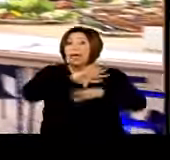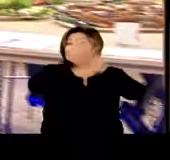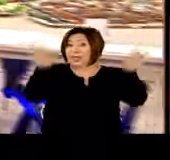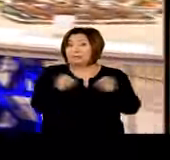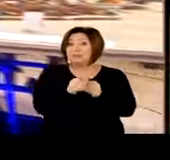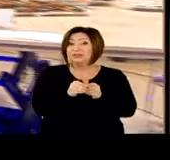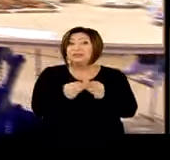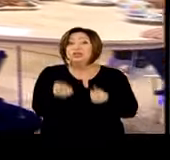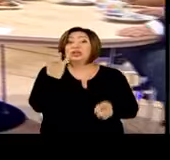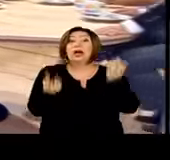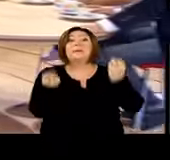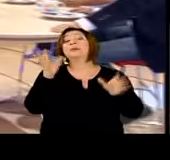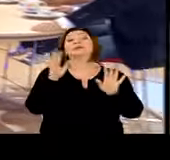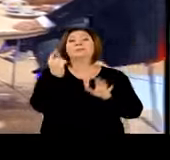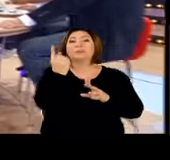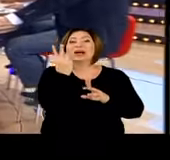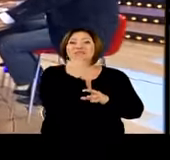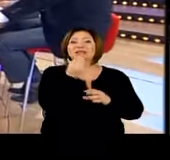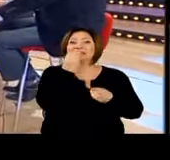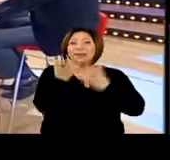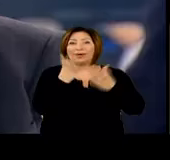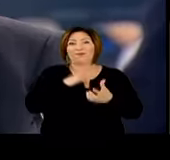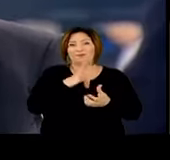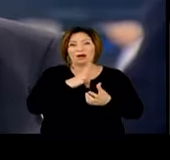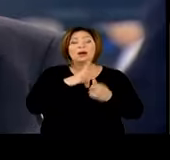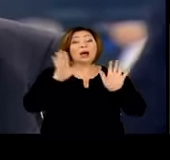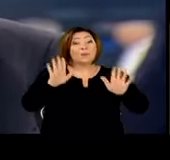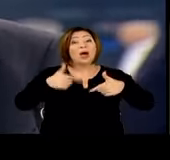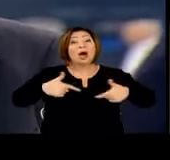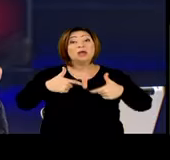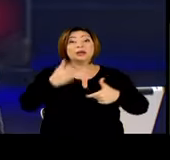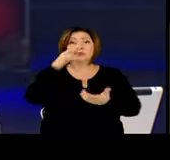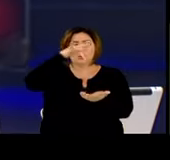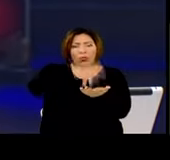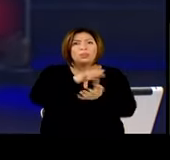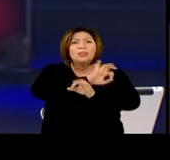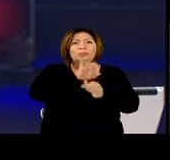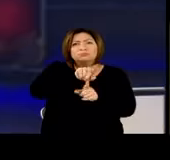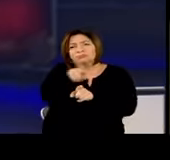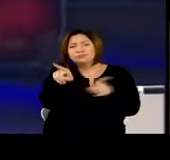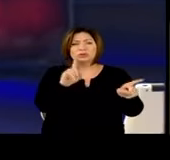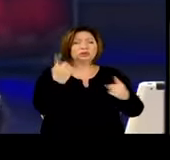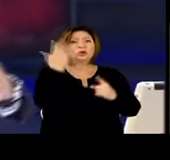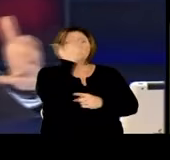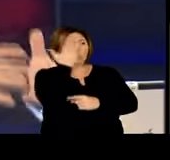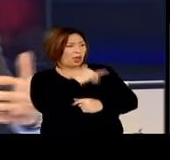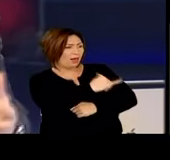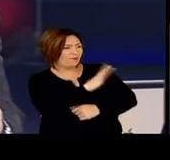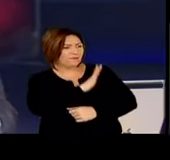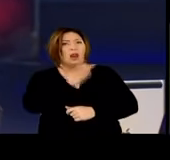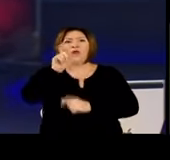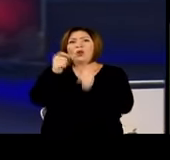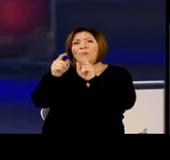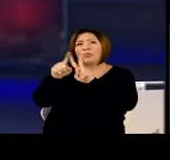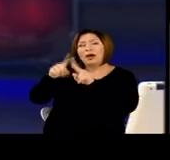hepsini... Çıkaramayız yani birkaç çeşit buna benzer. Ama Hatay'ın konumu da çok ilginç hakikaten. Evet. Yani Suriye var, oradan